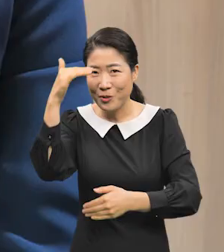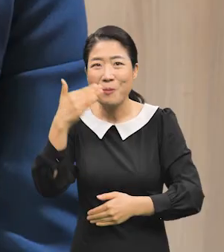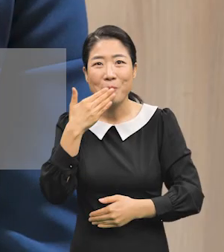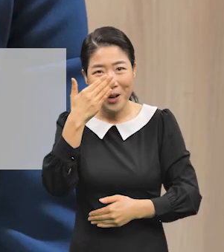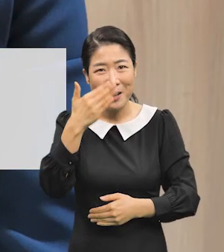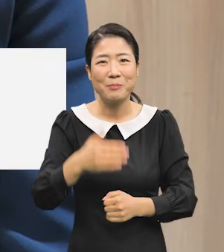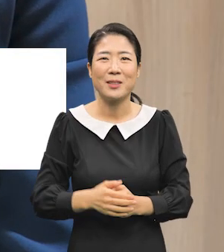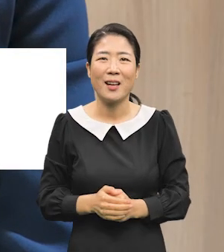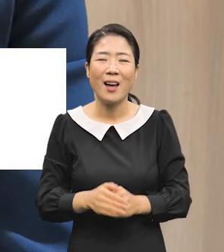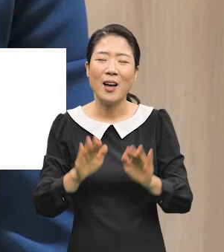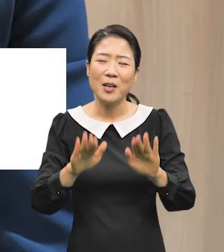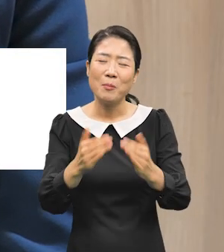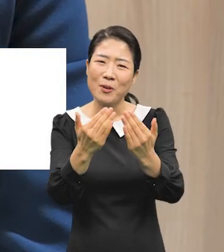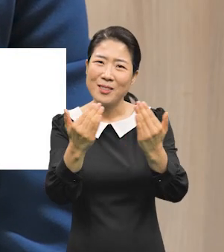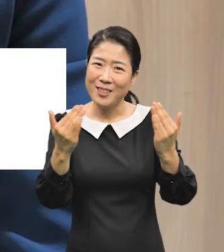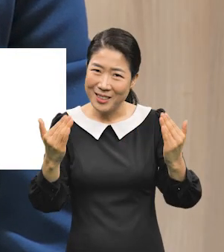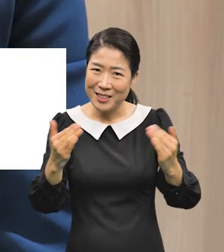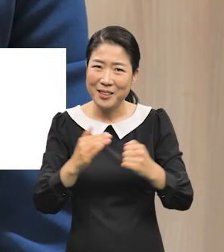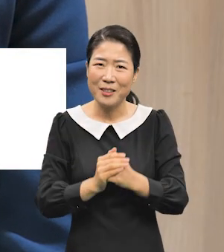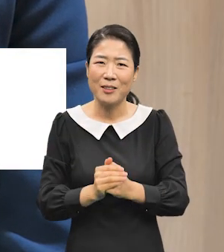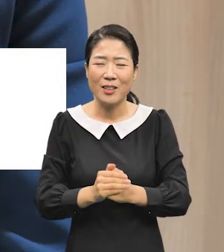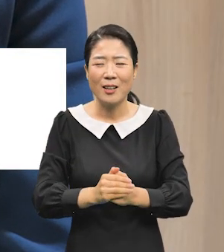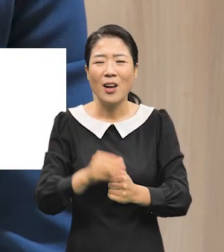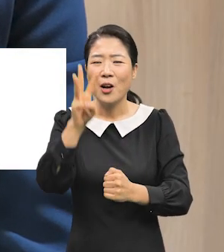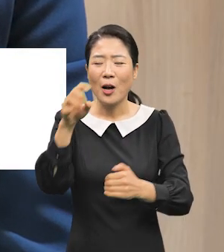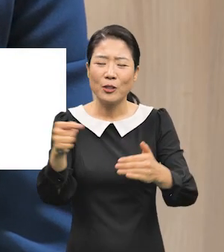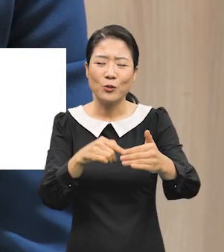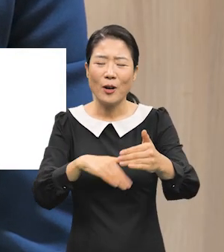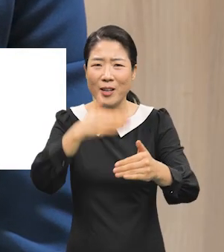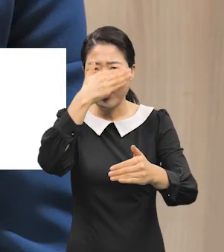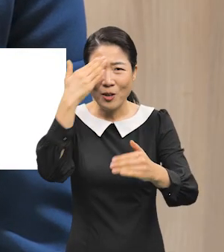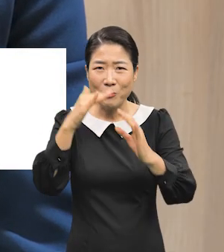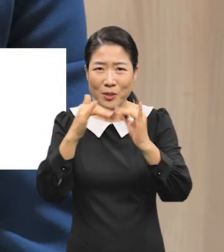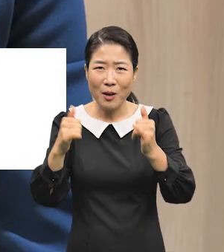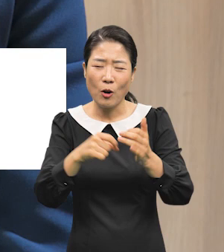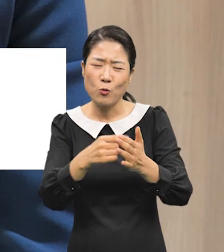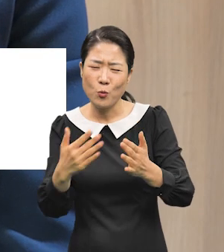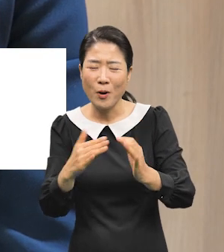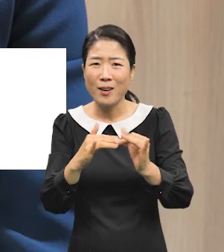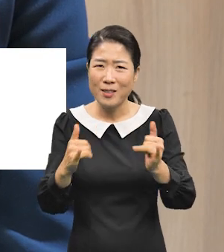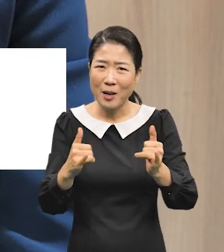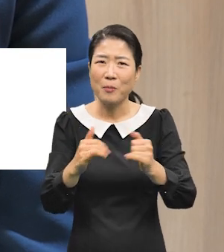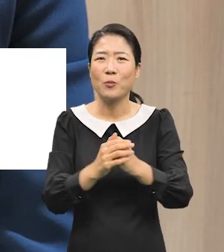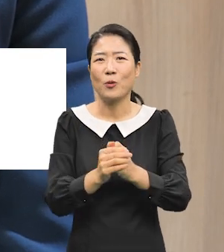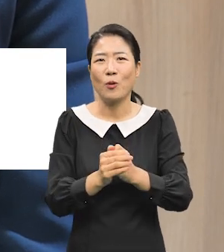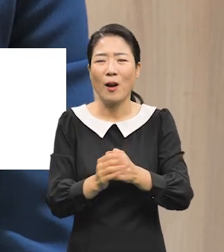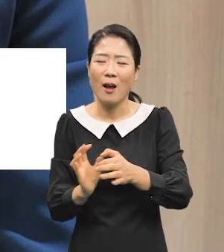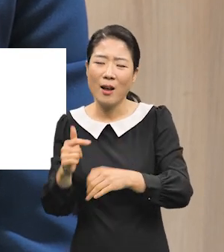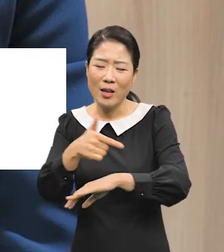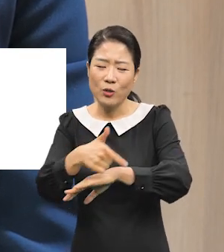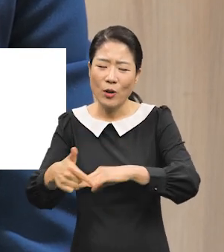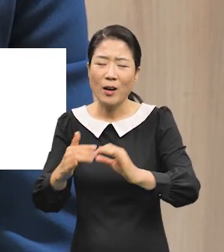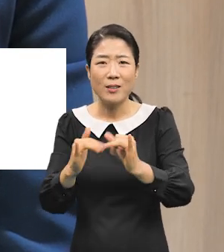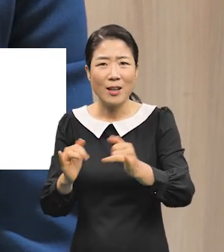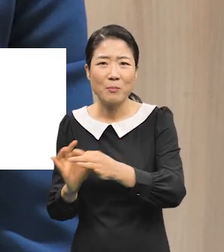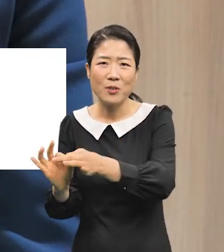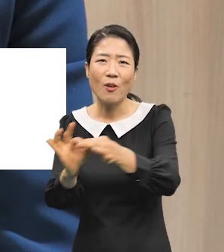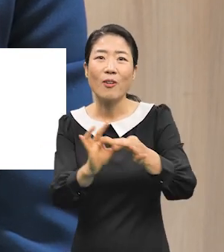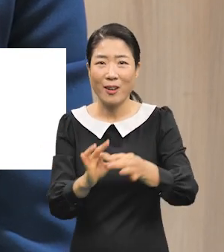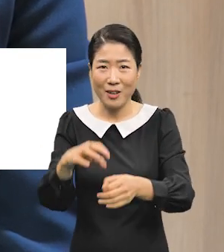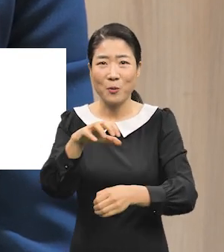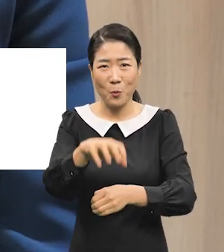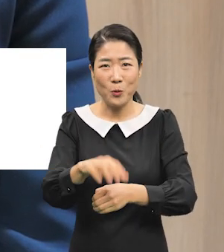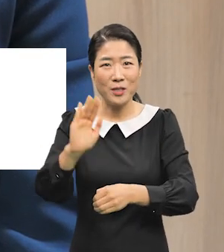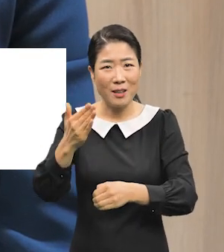있습니다 이번 전시는 지역 내 젊은 작가와 중진작가 기획자를 연결하는 장이 될